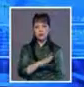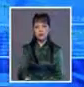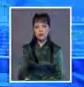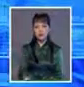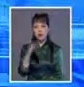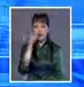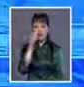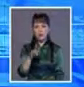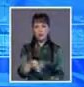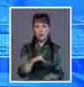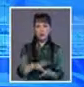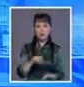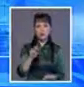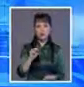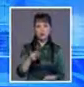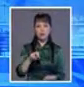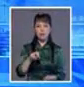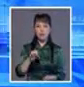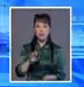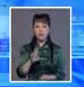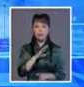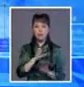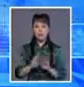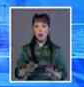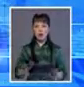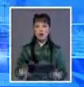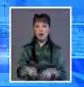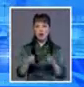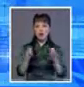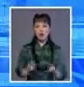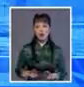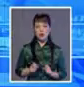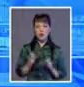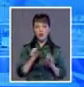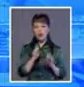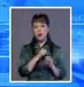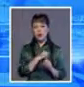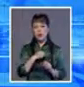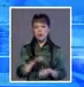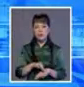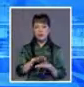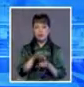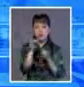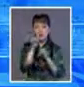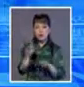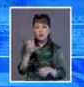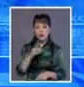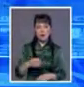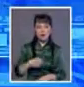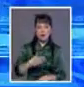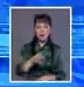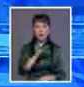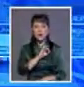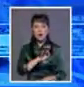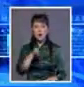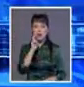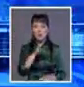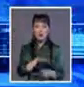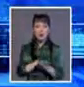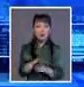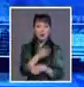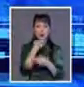Шымкенттің іргесіндегі Чапаевка ауылының тұрғындары балаларын балабақшаға үреймен апарады. Өйткені пайдалануға берілгеннен 2 жыл